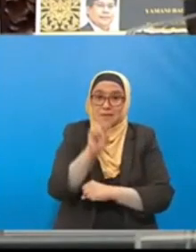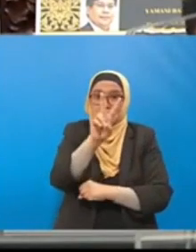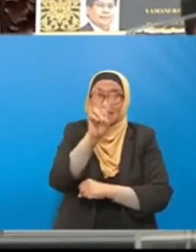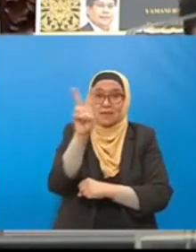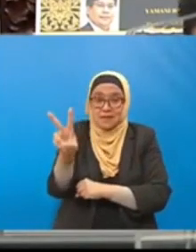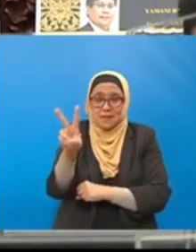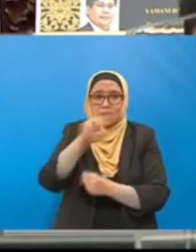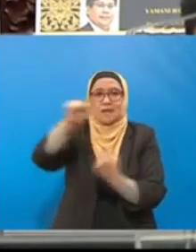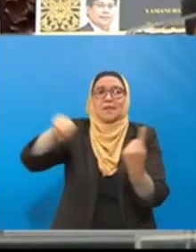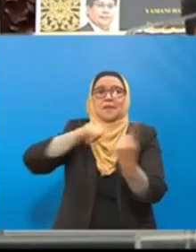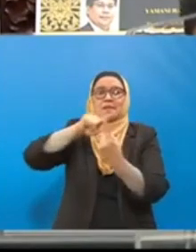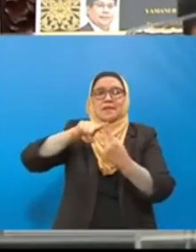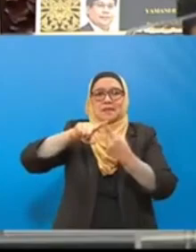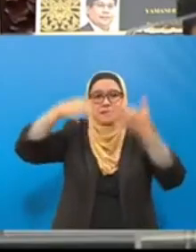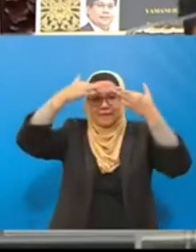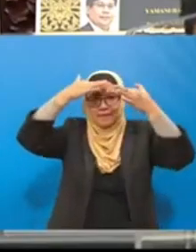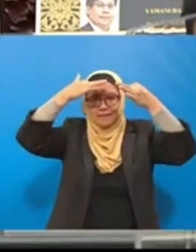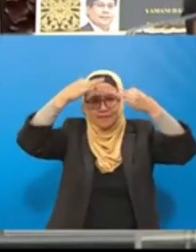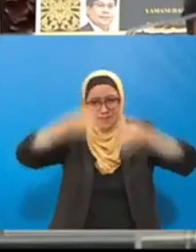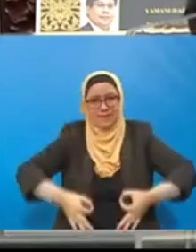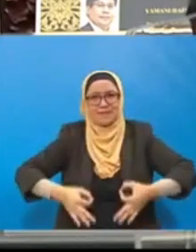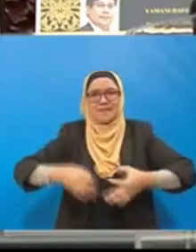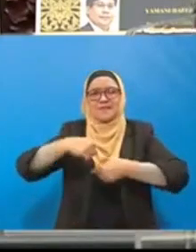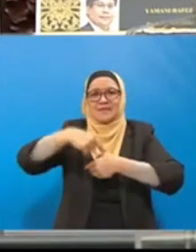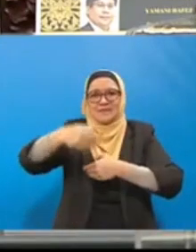apabila dimuktamadkan satu masa nanti. Sekian. Terima kasih, Tuan Menteri.